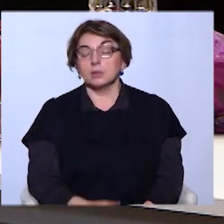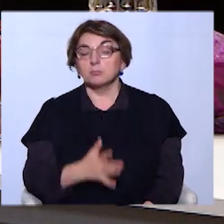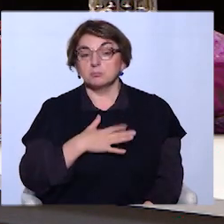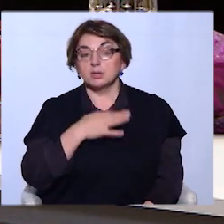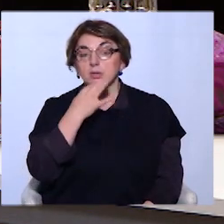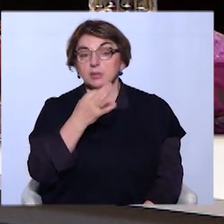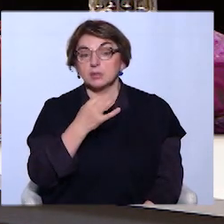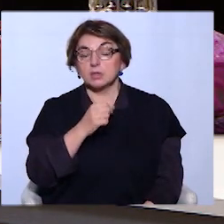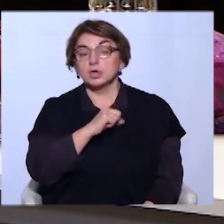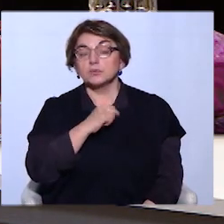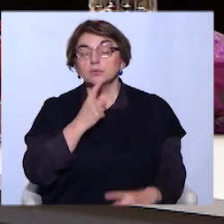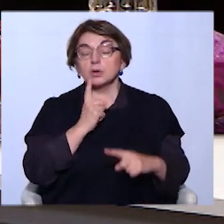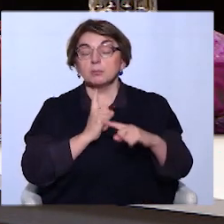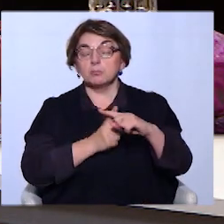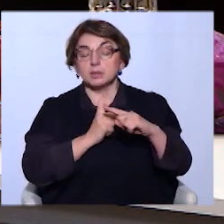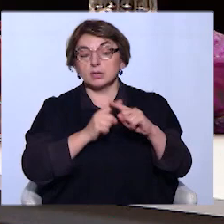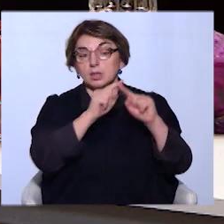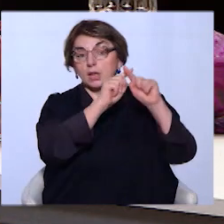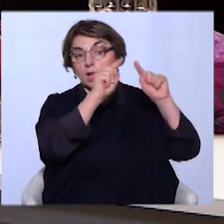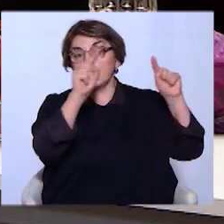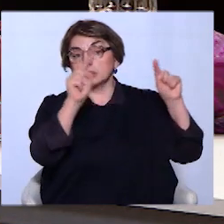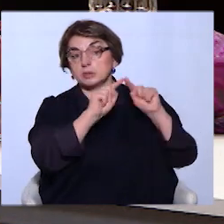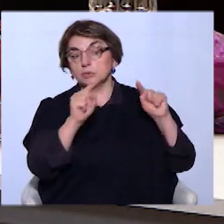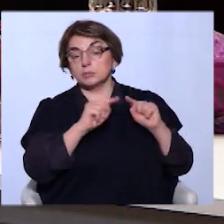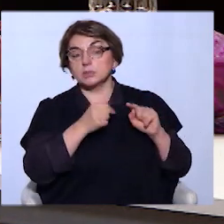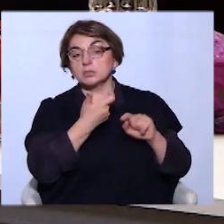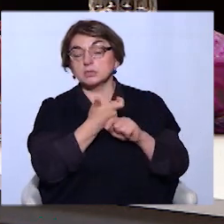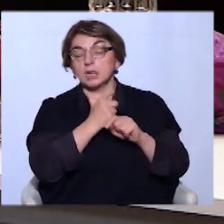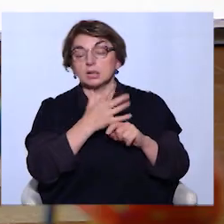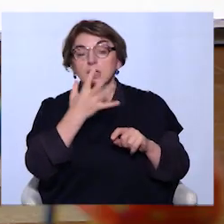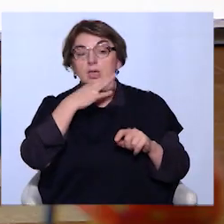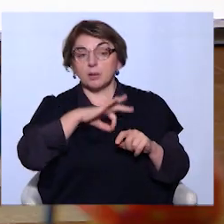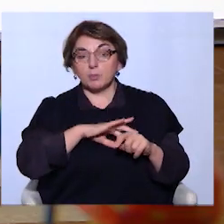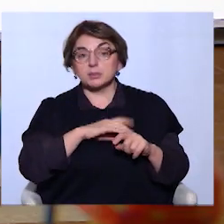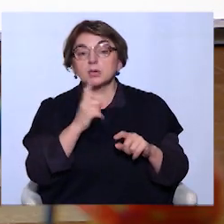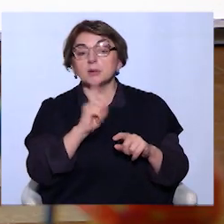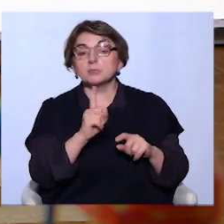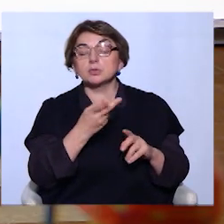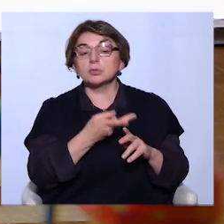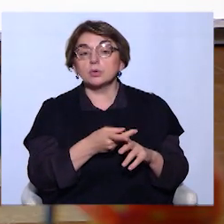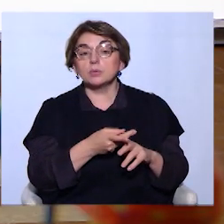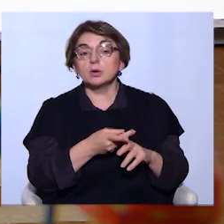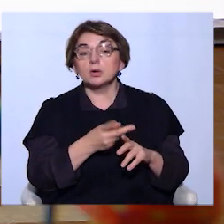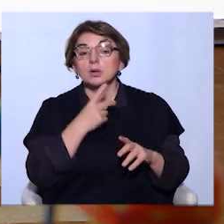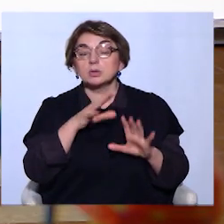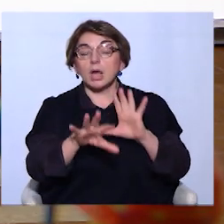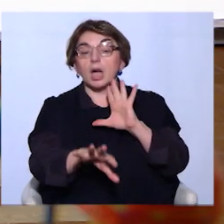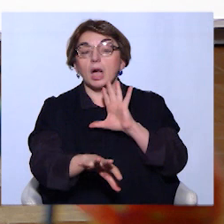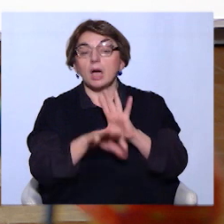გითხარით, რომ მეტალთა აქტიურობის მწკრივი ძალიან გამომადგება იმისათვის, რომ